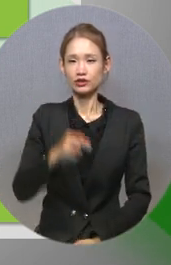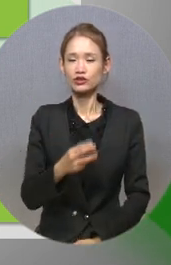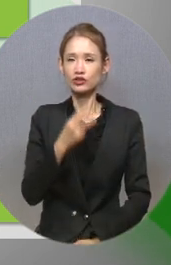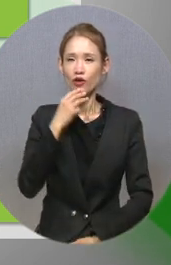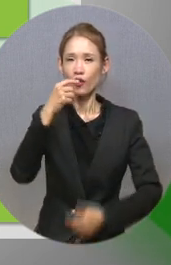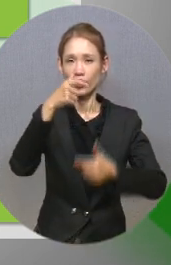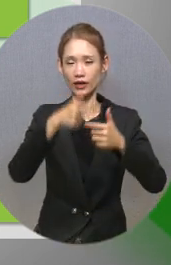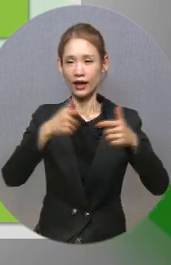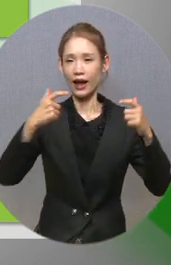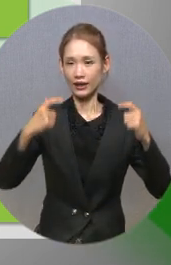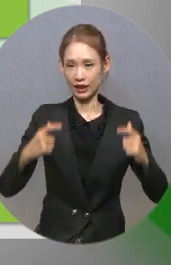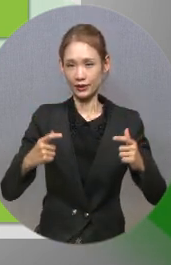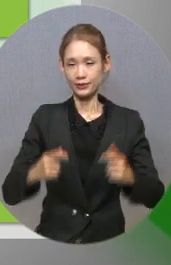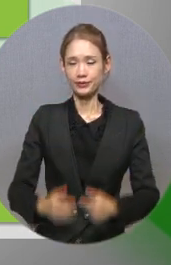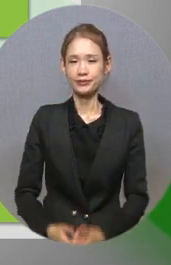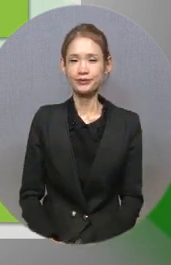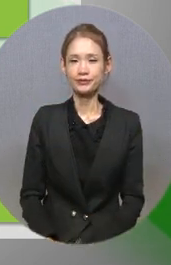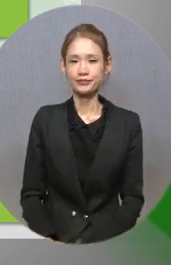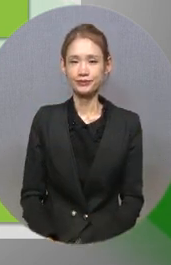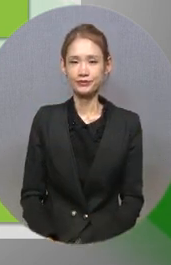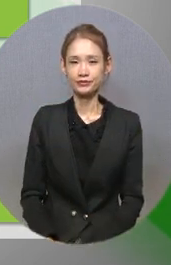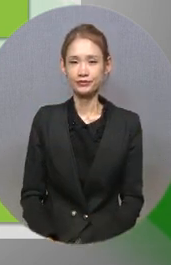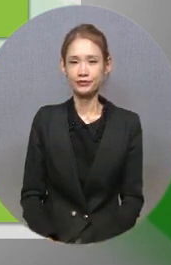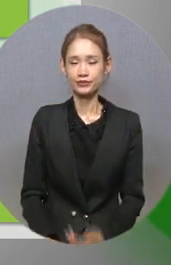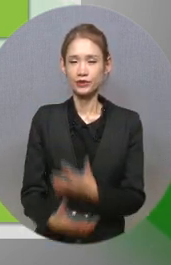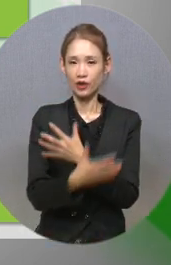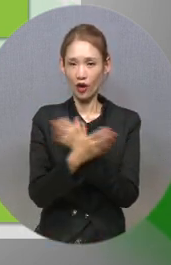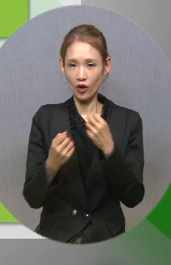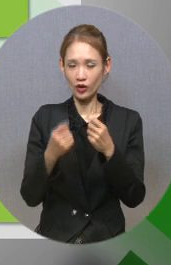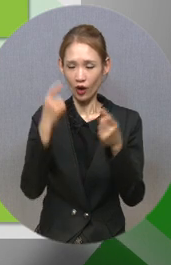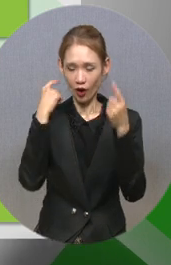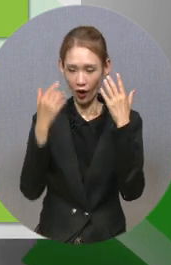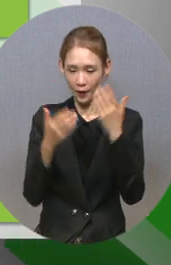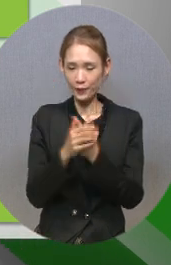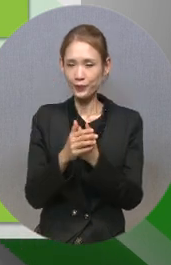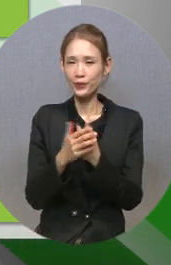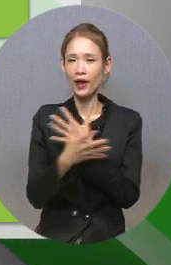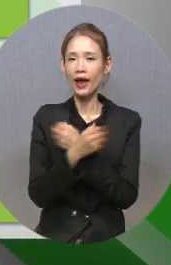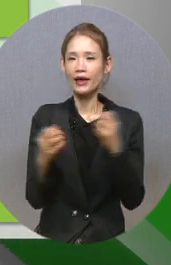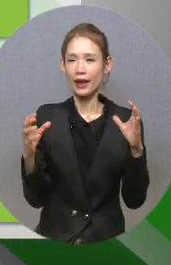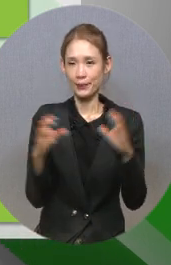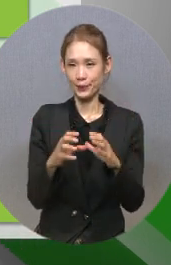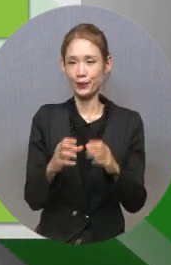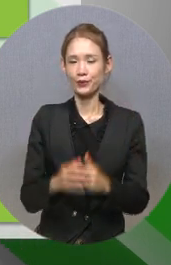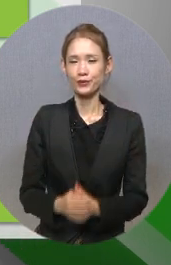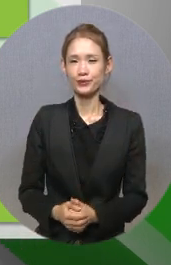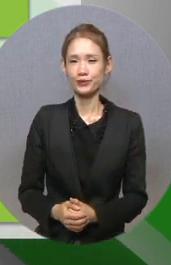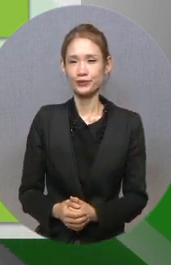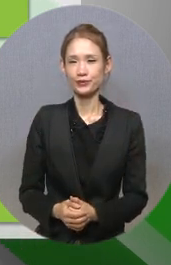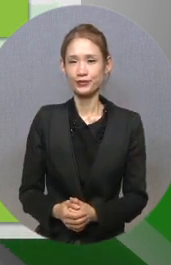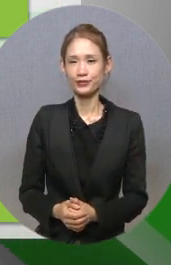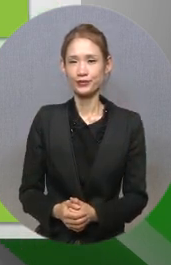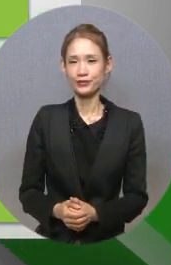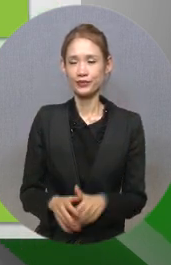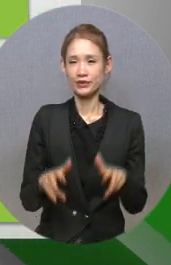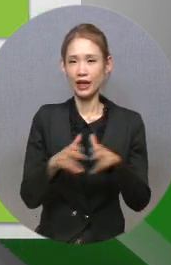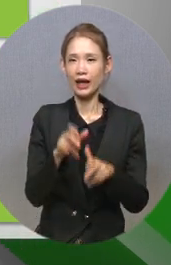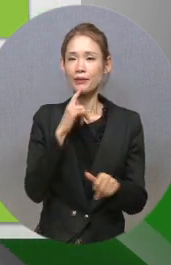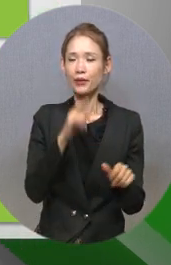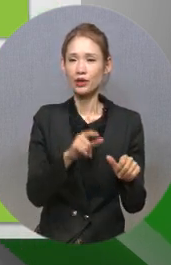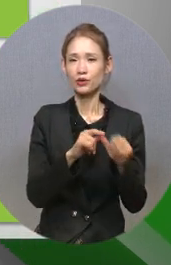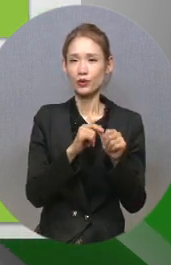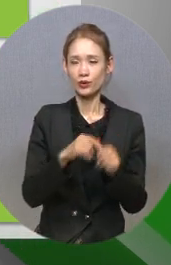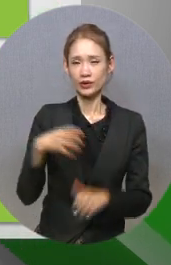근무지는 서울특별시 강남구입니다. 경력과 학력은 무관하며 계약직을 채용합니다. 장애인만